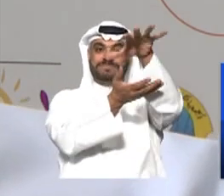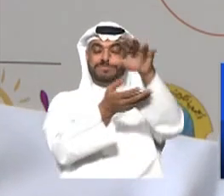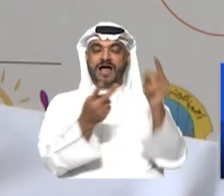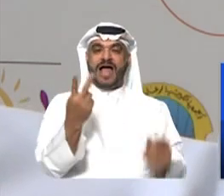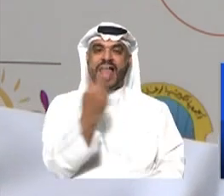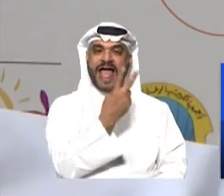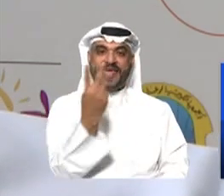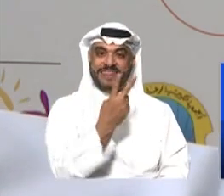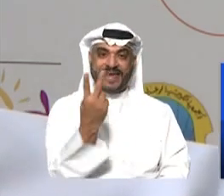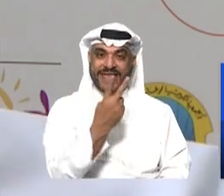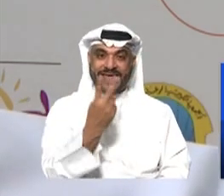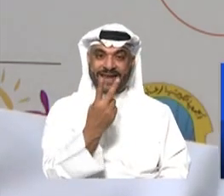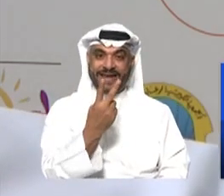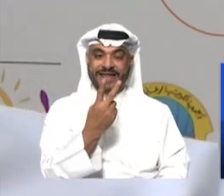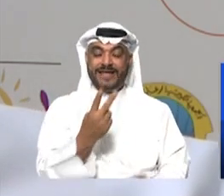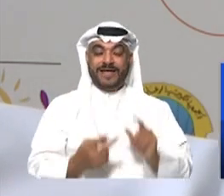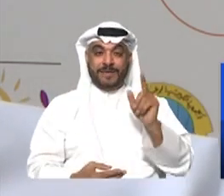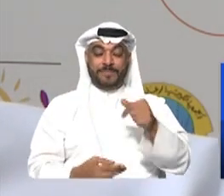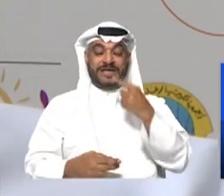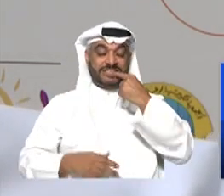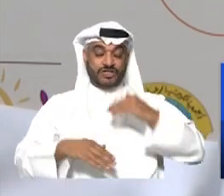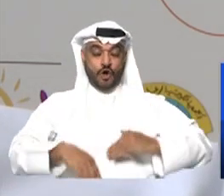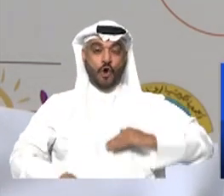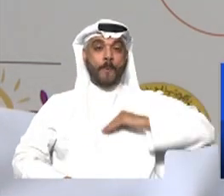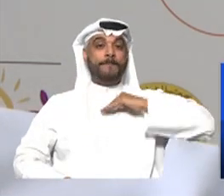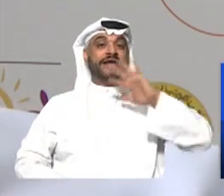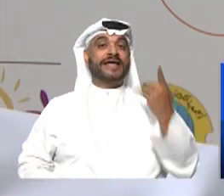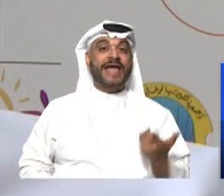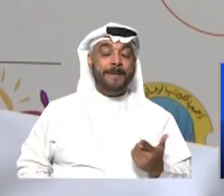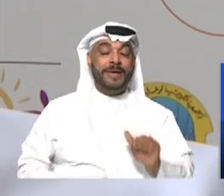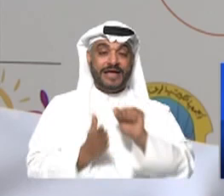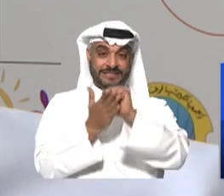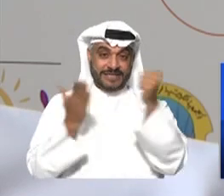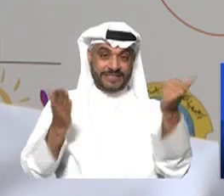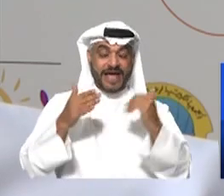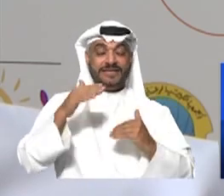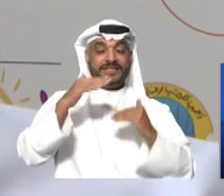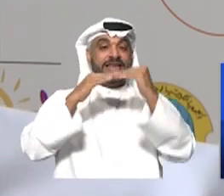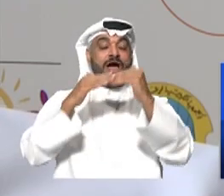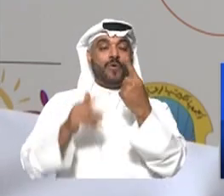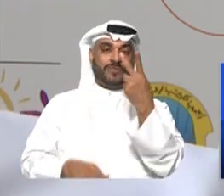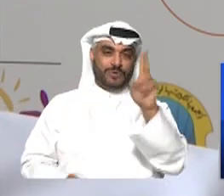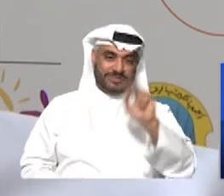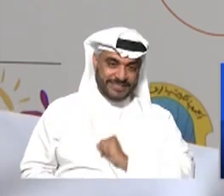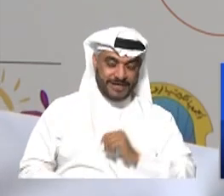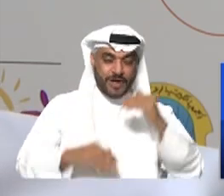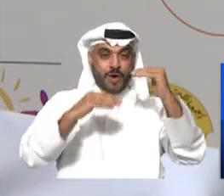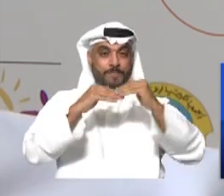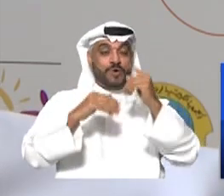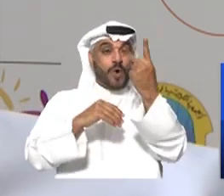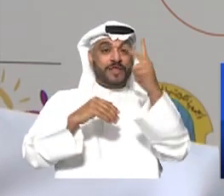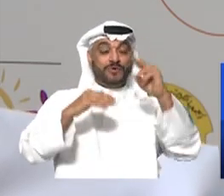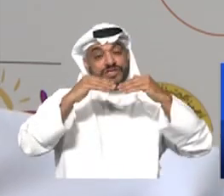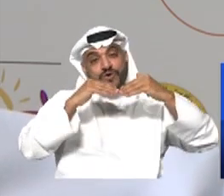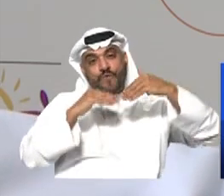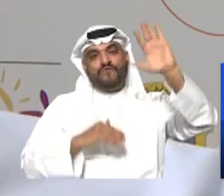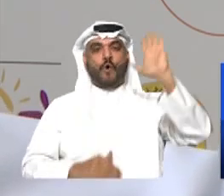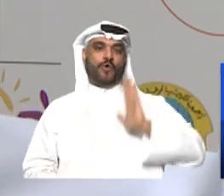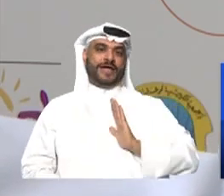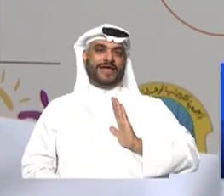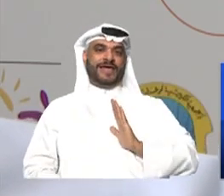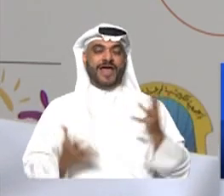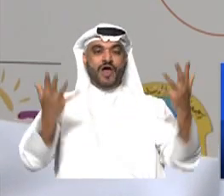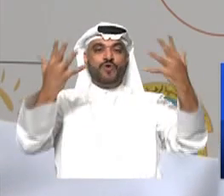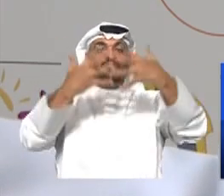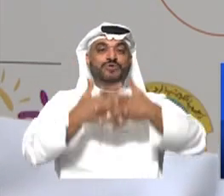فئتين من 16 الى 21 سنه ومن 21 سنه الى ما فوق لاشتراكهم